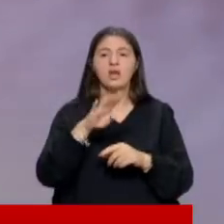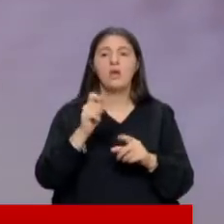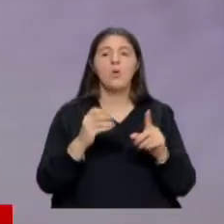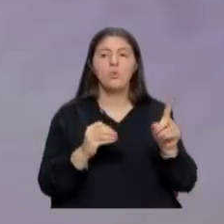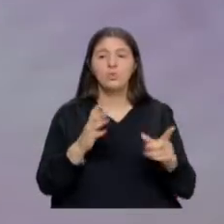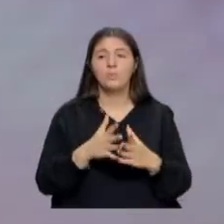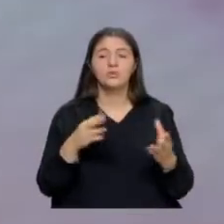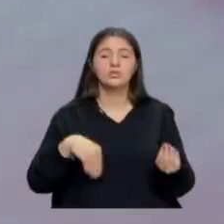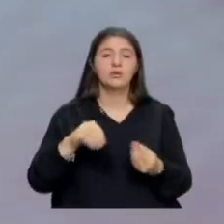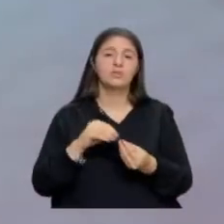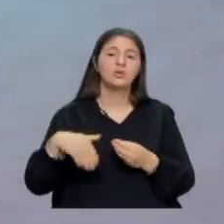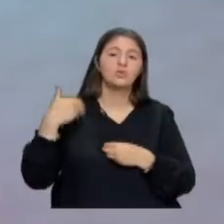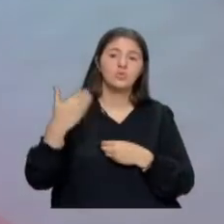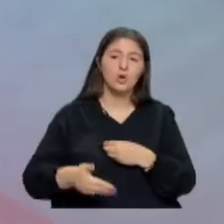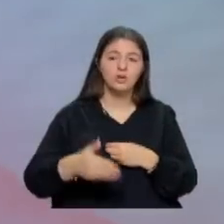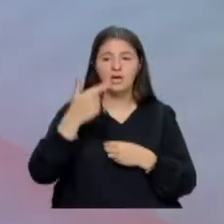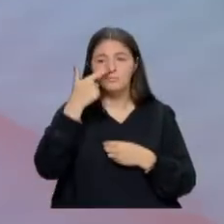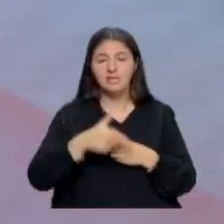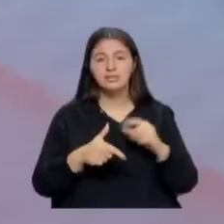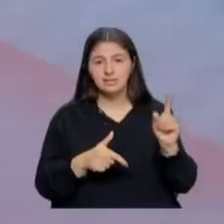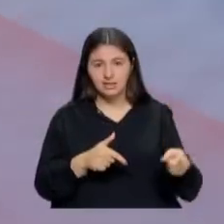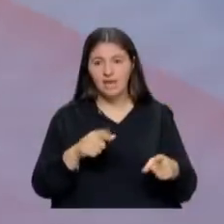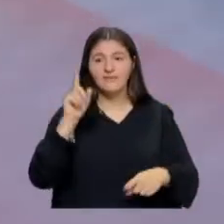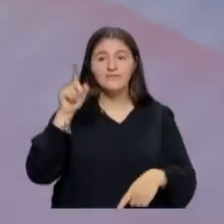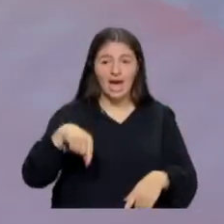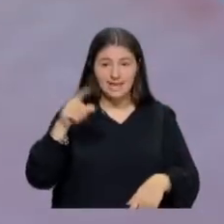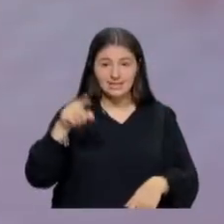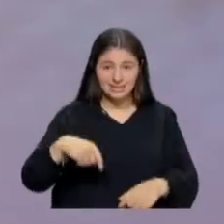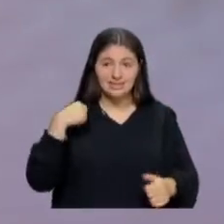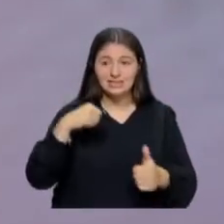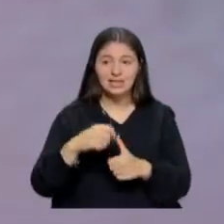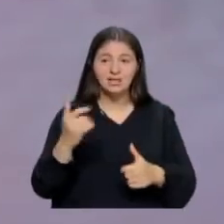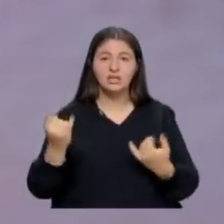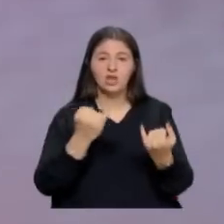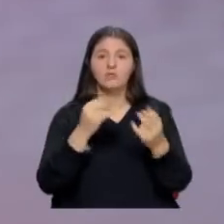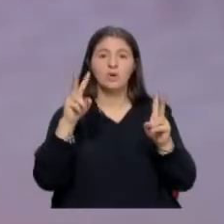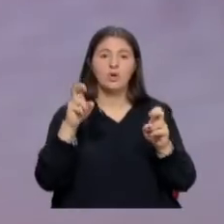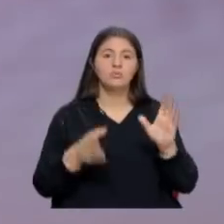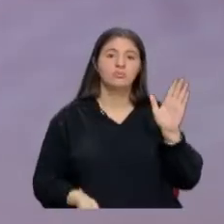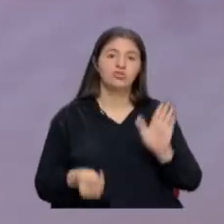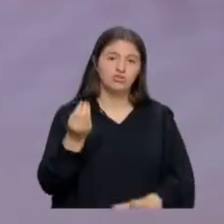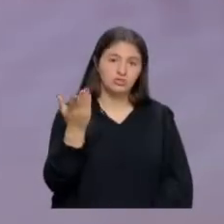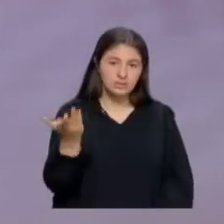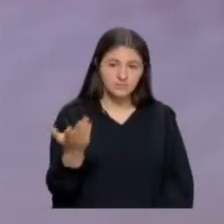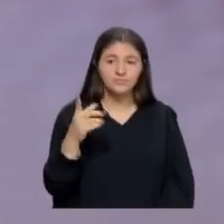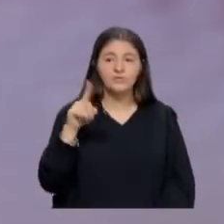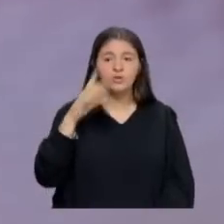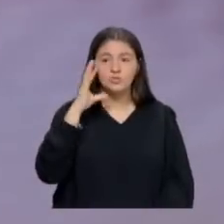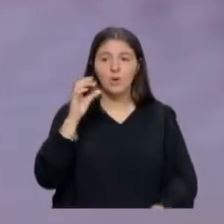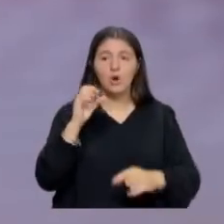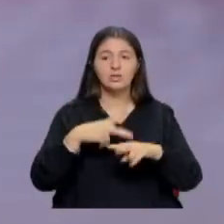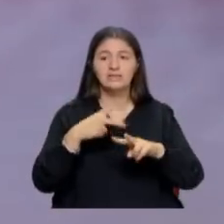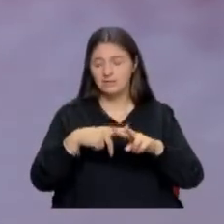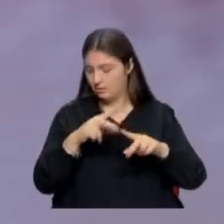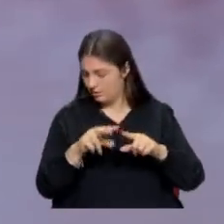gördü büyük zamların ardından akaryakıtta vergi yeniden tartışmaların odağına oturdu vergi uzman Ozan